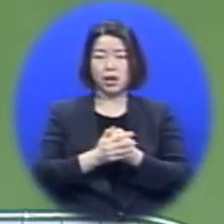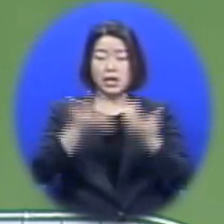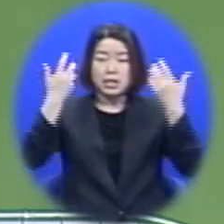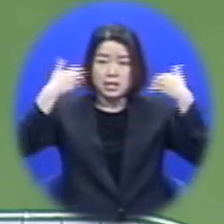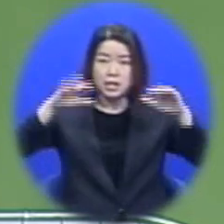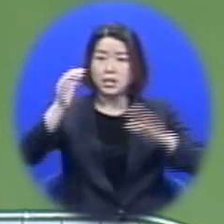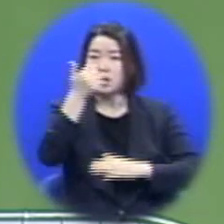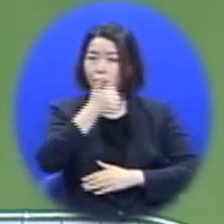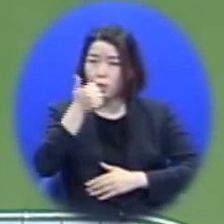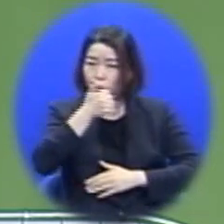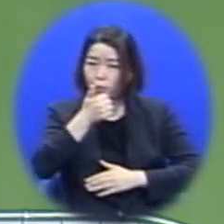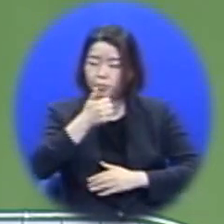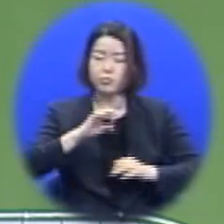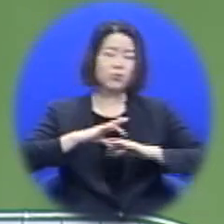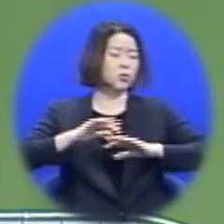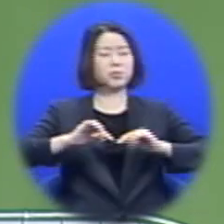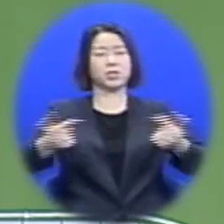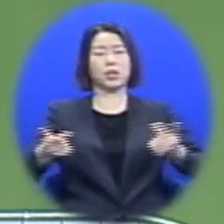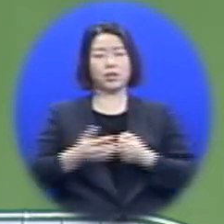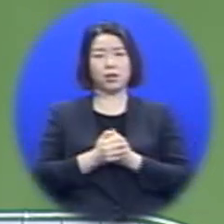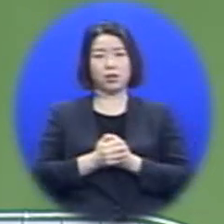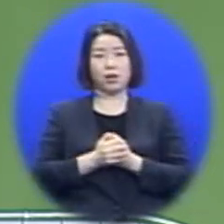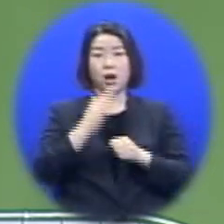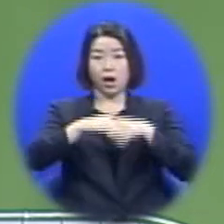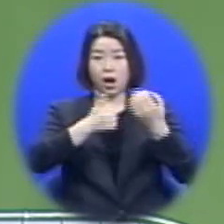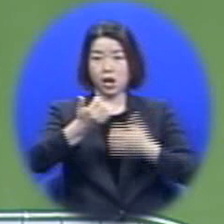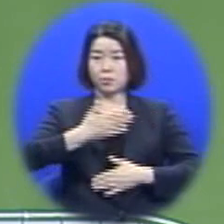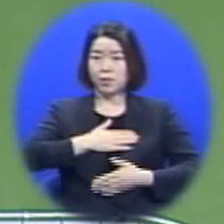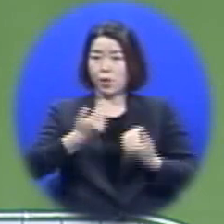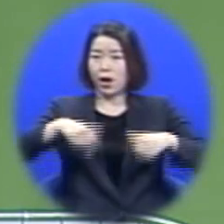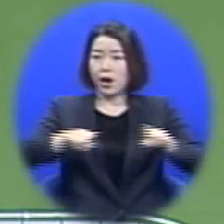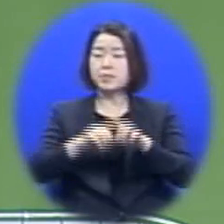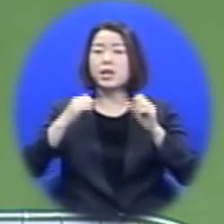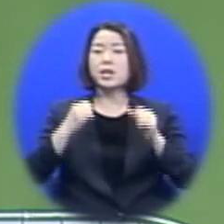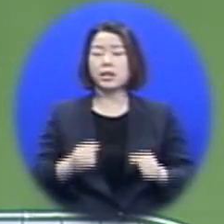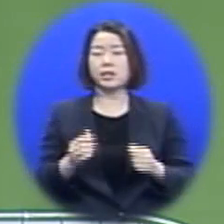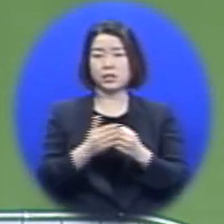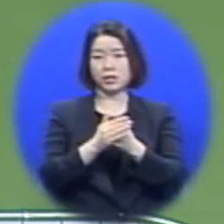사자와 곰 무섭지 않았어요. 하나님이 나와 함께 계시니까.